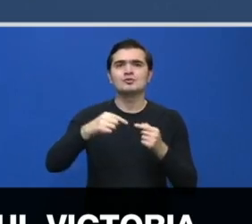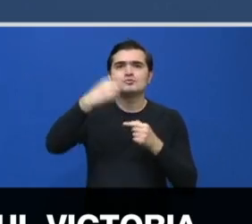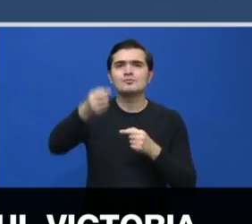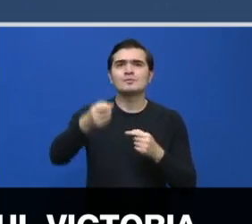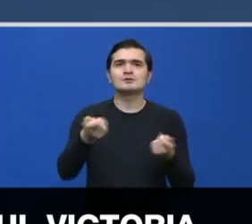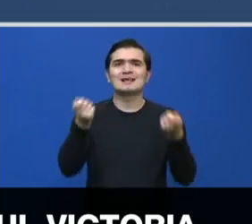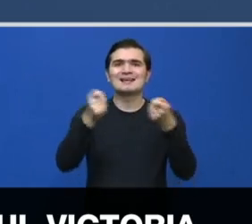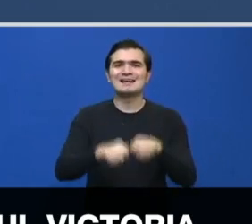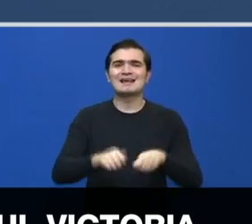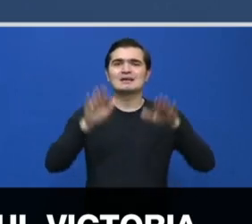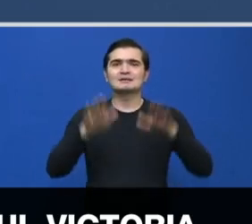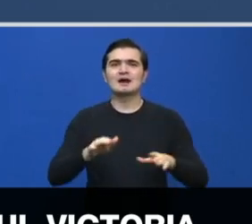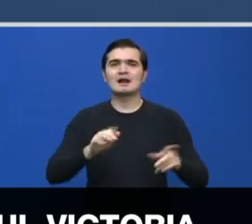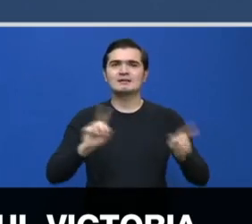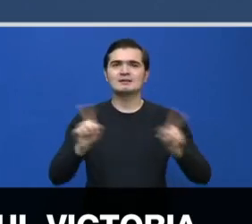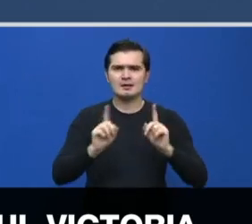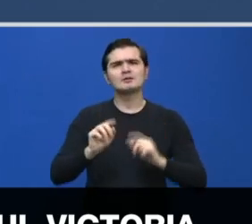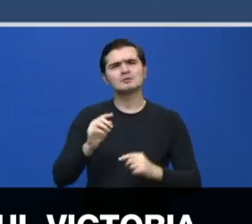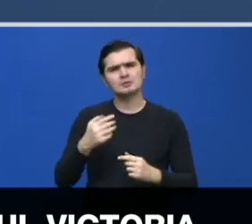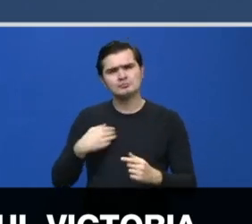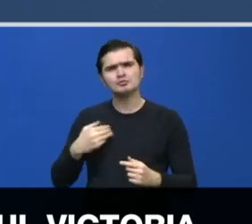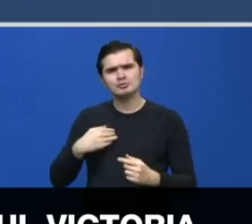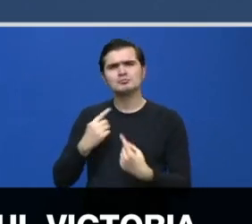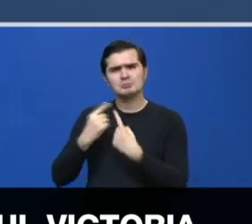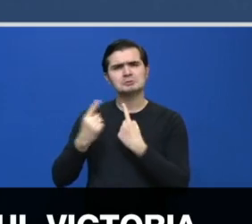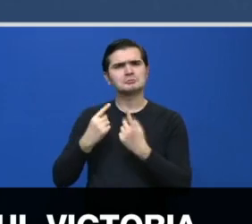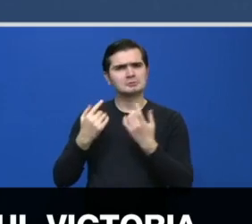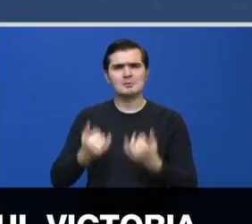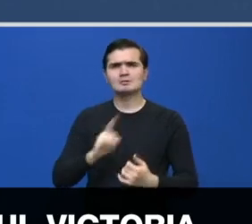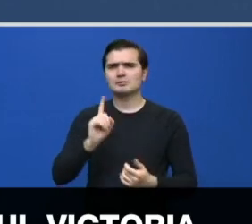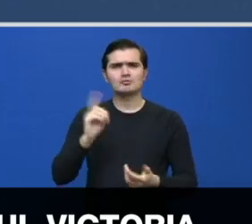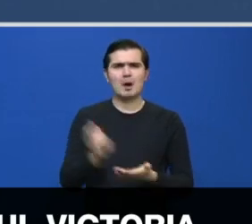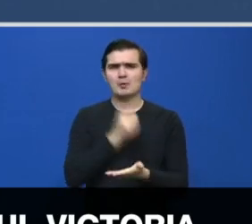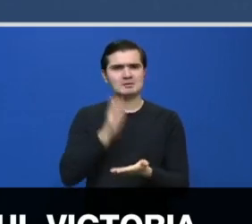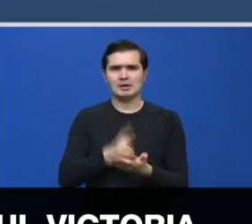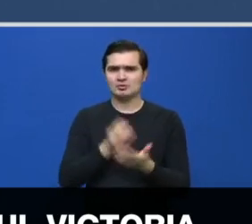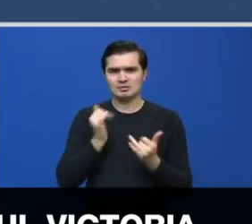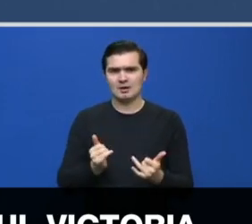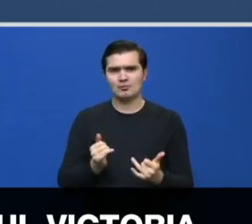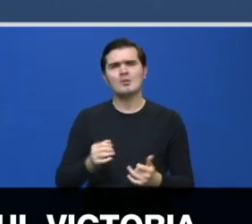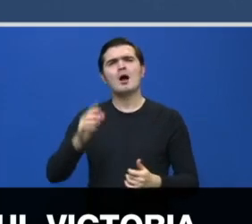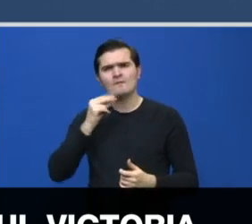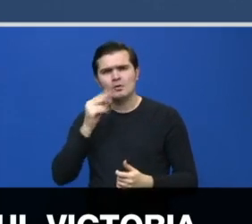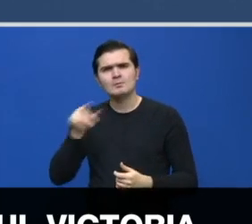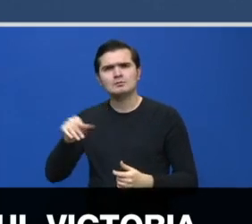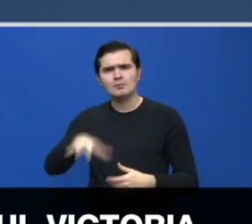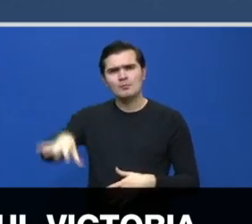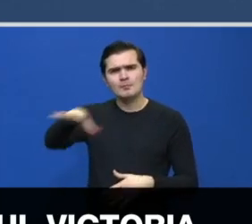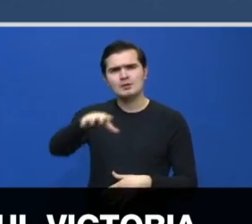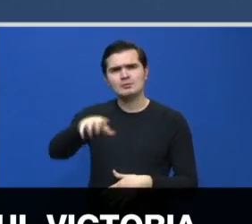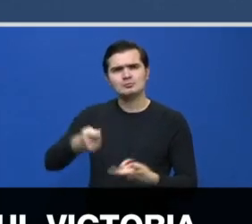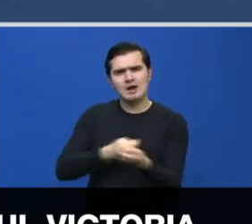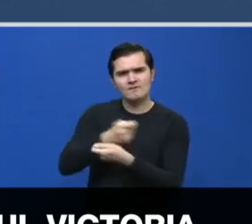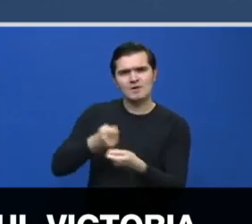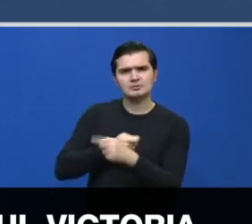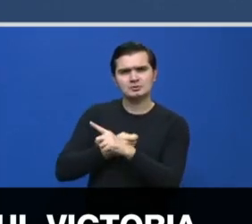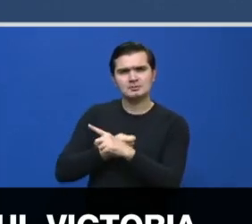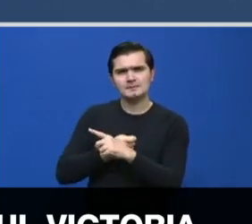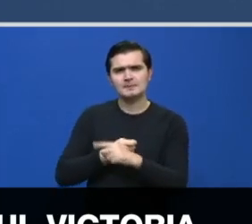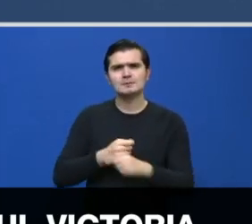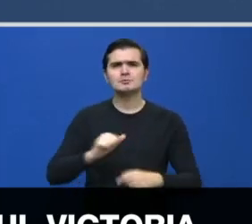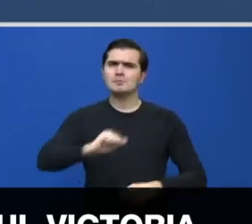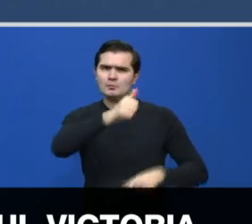stării de alertă, discutăm și acest aspect, încă nu este luată o decizie. L-am discutat cu mediul de afaceri, am avut la inițiativa premierului